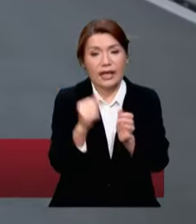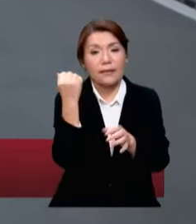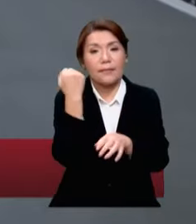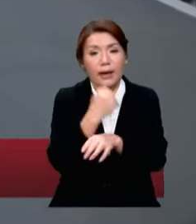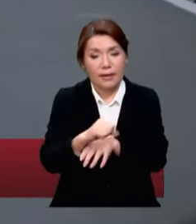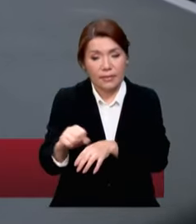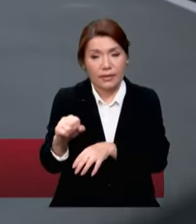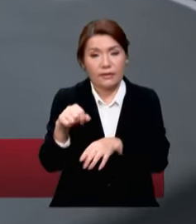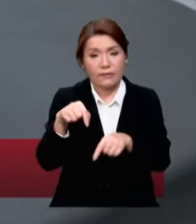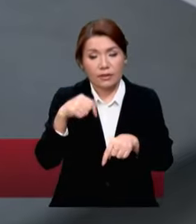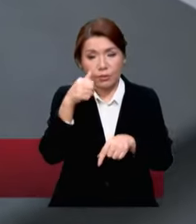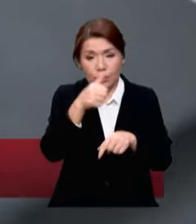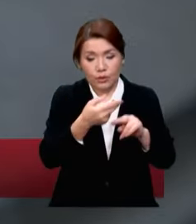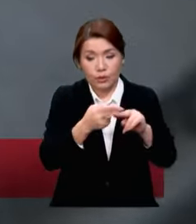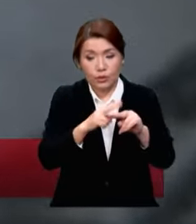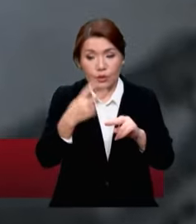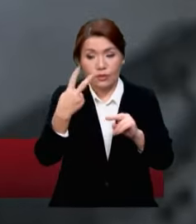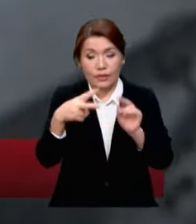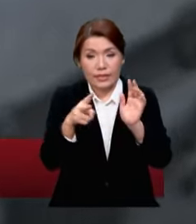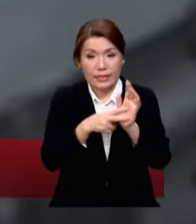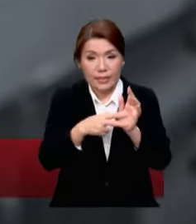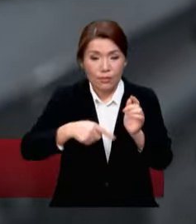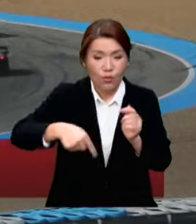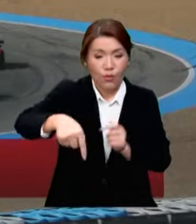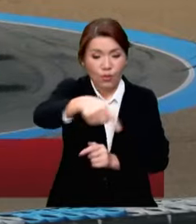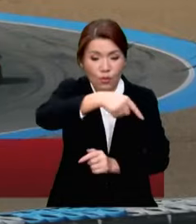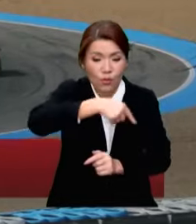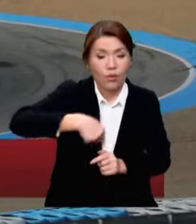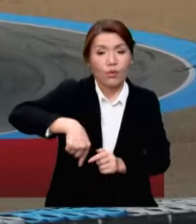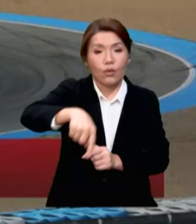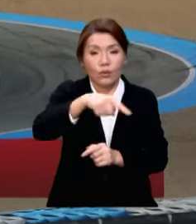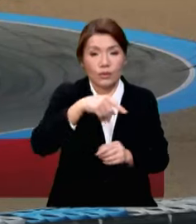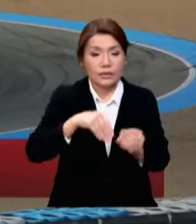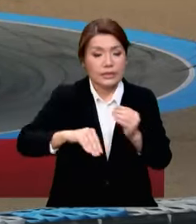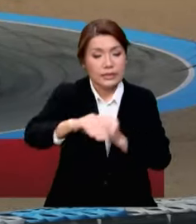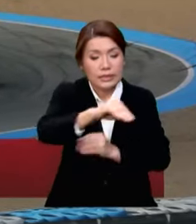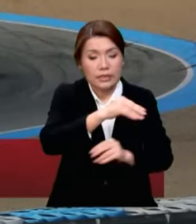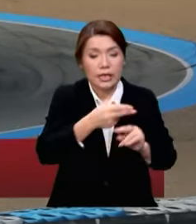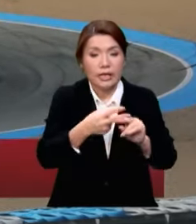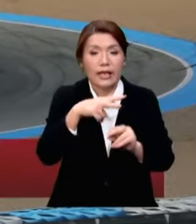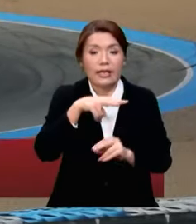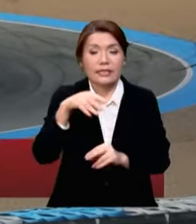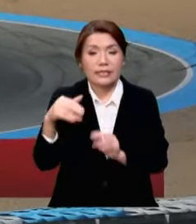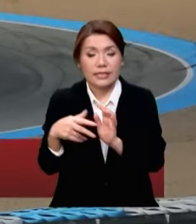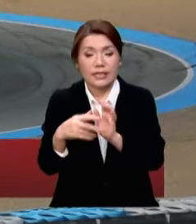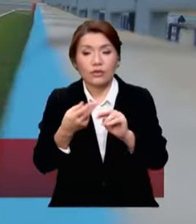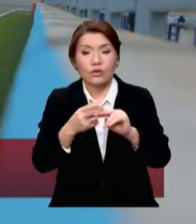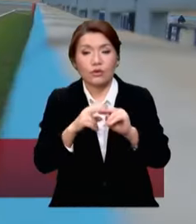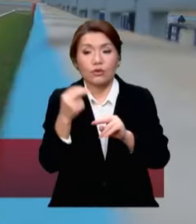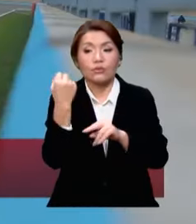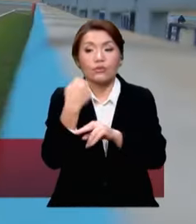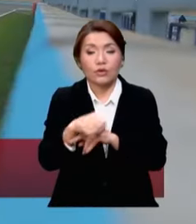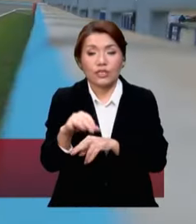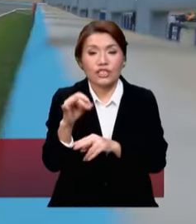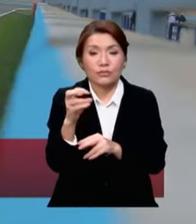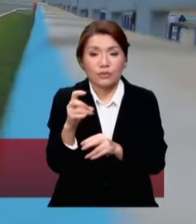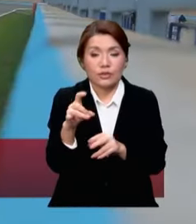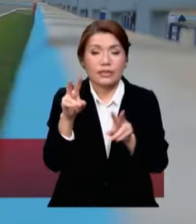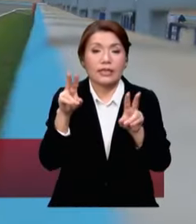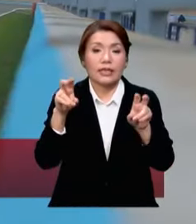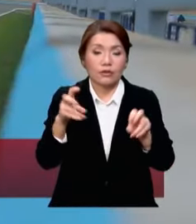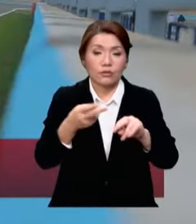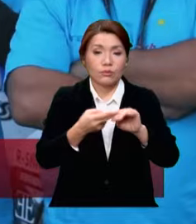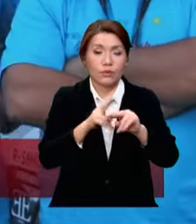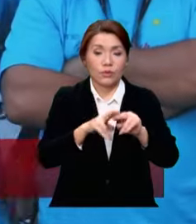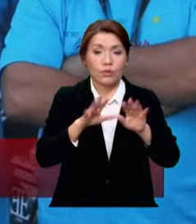в сезоне. А после 27 кругов в финальной гонке классов LC и AM он завоевал чемпионский титул. И это